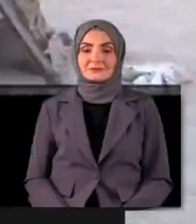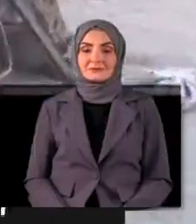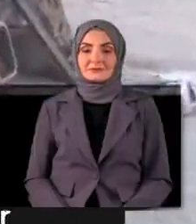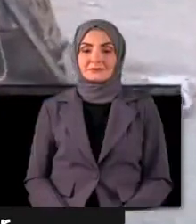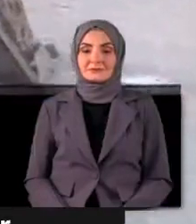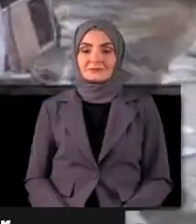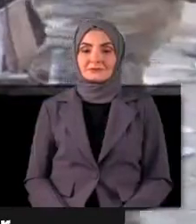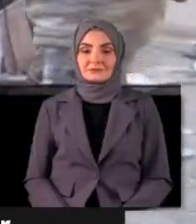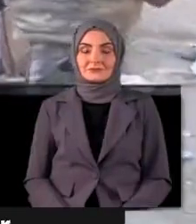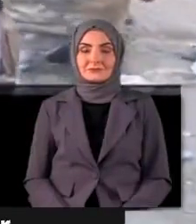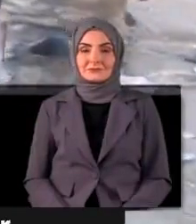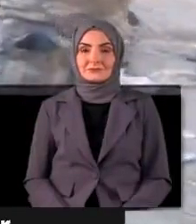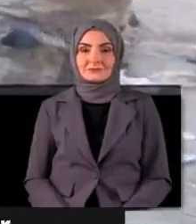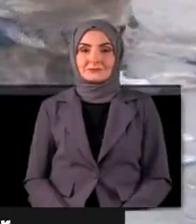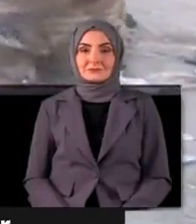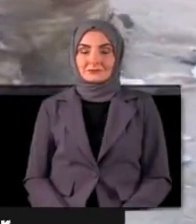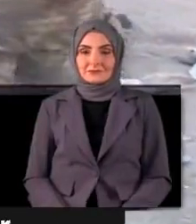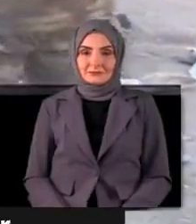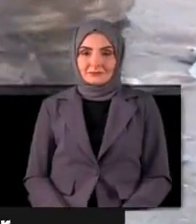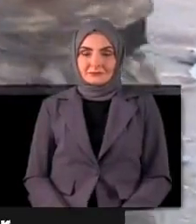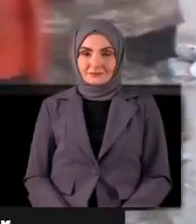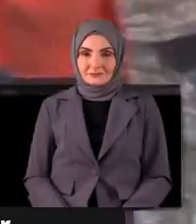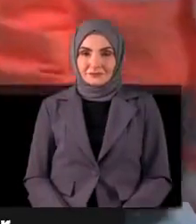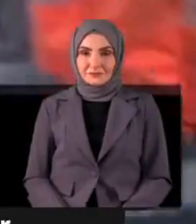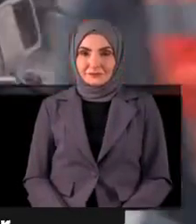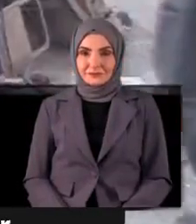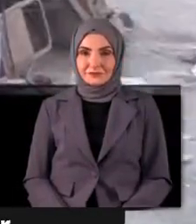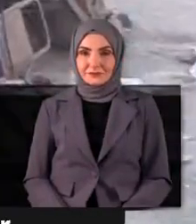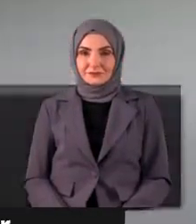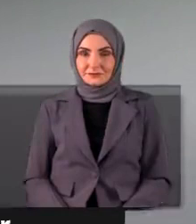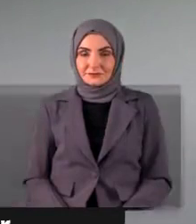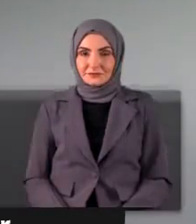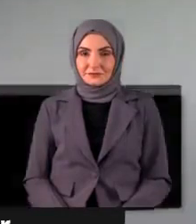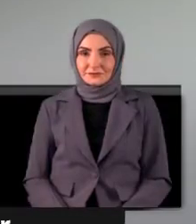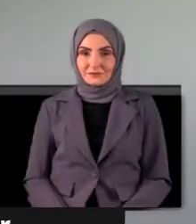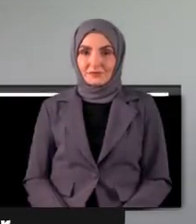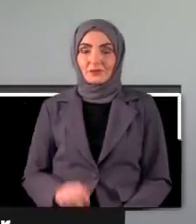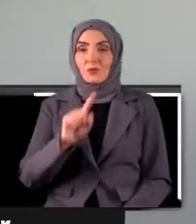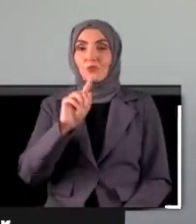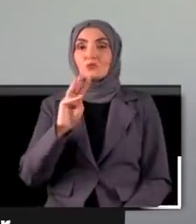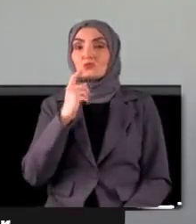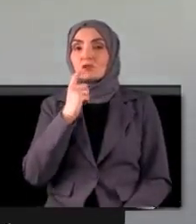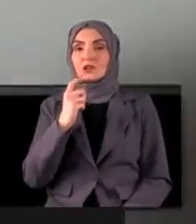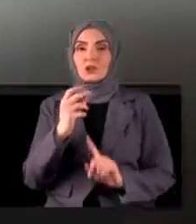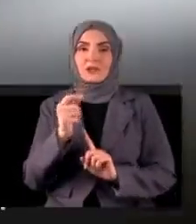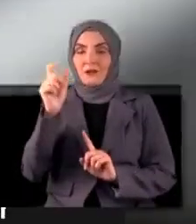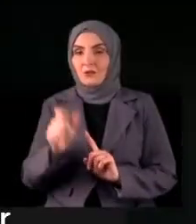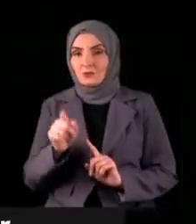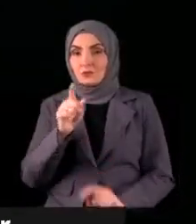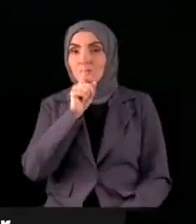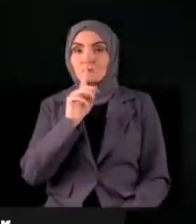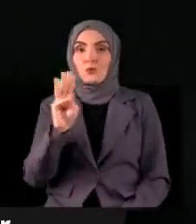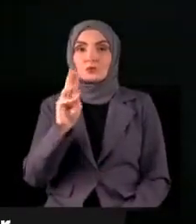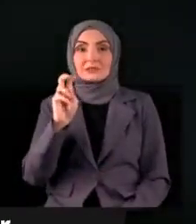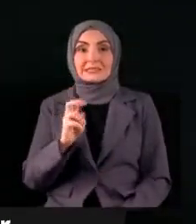Kaza kaza girdik içeri. Biraz üşümüş. Biraz da korkmuştu kardeşimiz. 13 yaşındaki İkra Nursa 138 saat